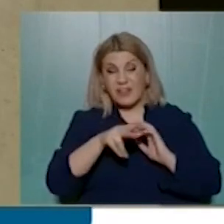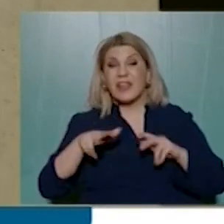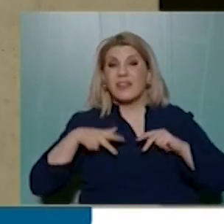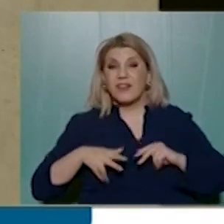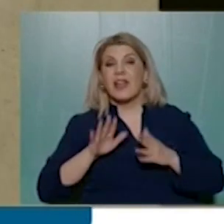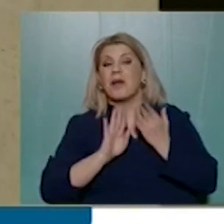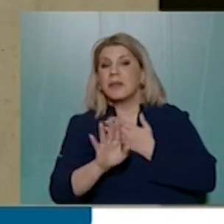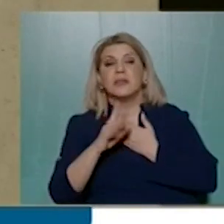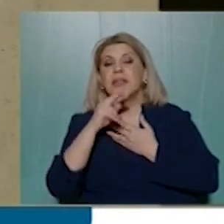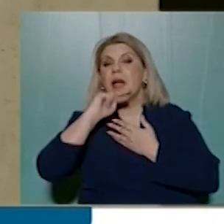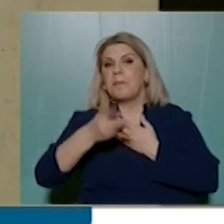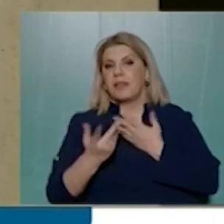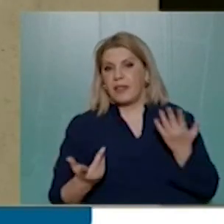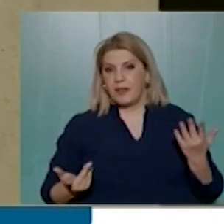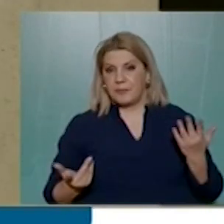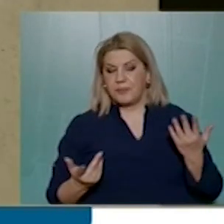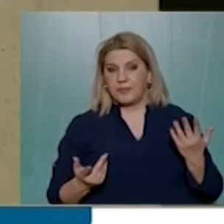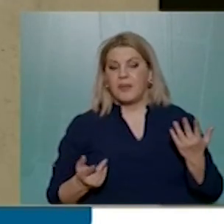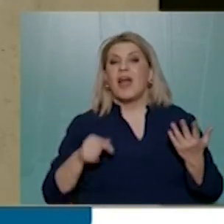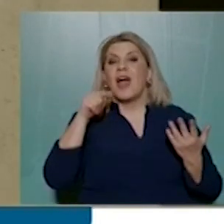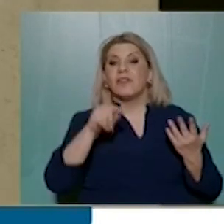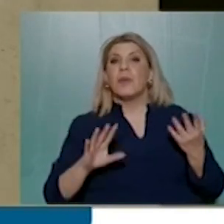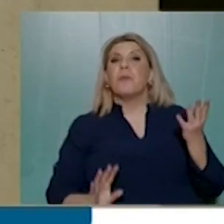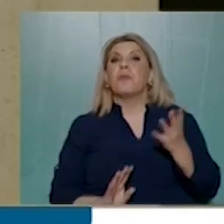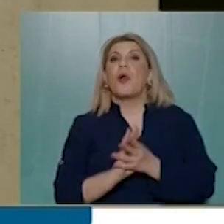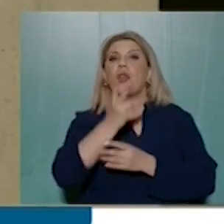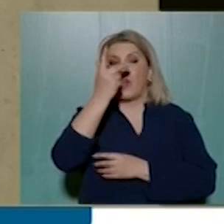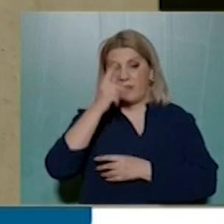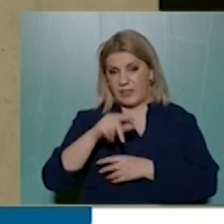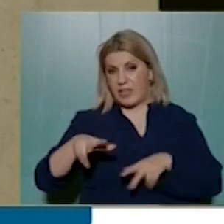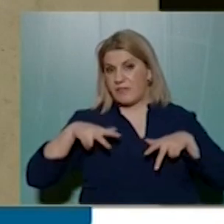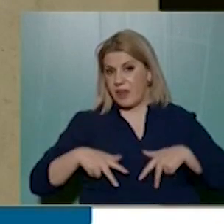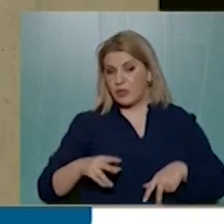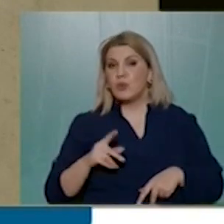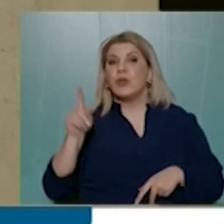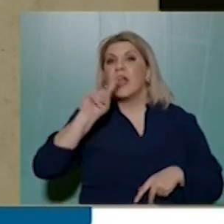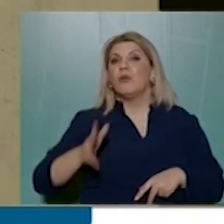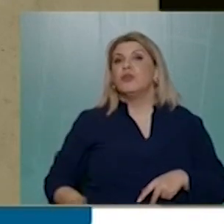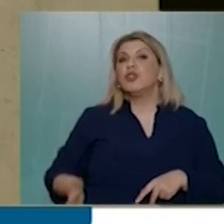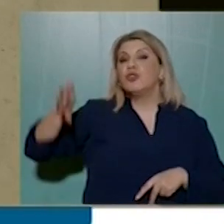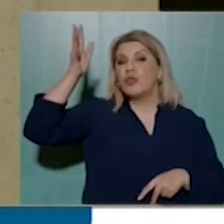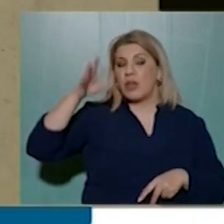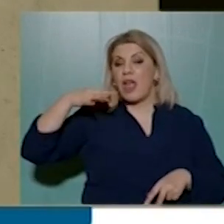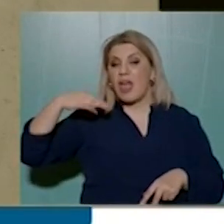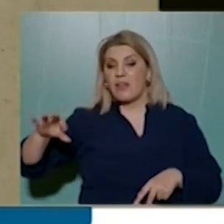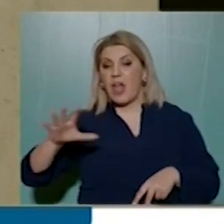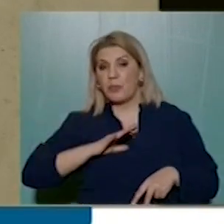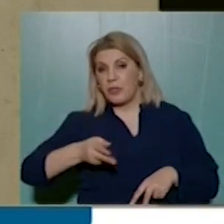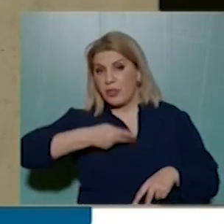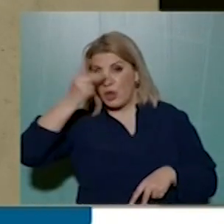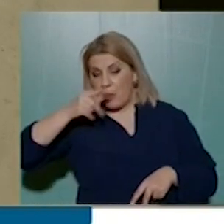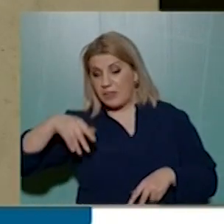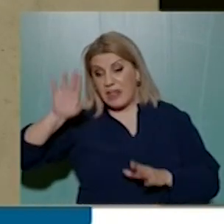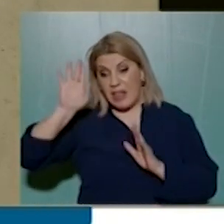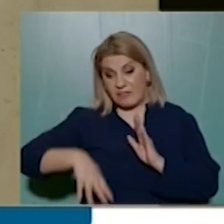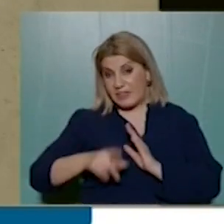κυβέρνηση πώς απαντάει η δήθεν αυτή προοδευτική κυβέρνηση του κυρίου μητσοτάκη η ευαίσθητη στα δικαιώματα των ανθρώπων όπως μας παρουσιάζετε